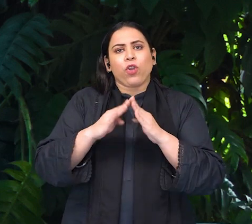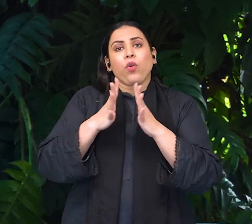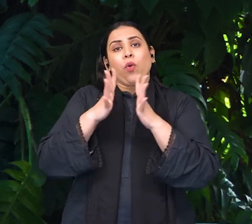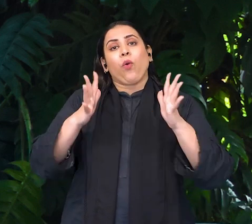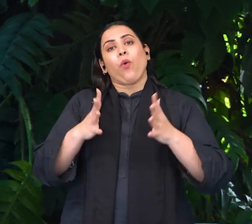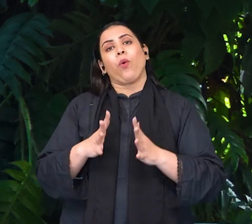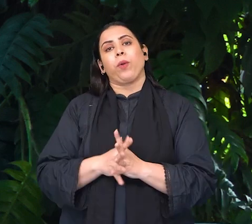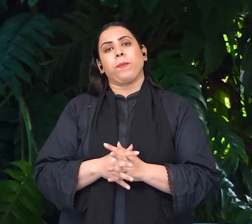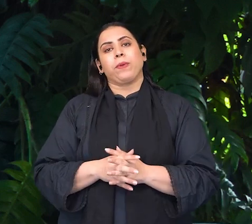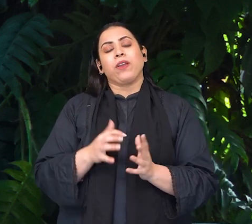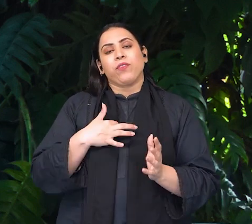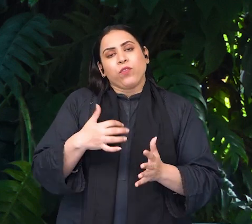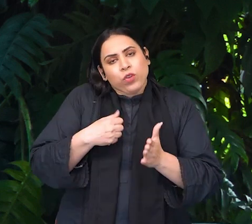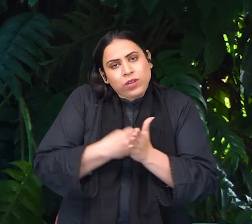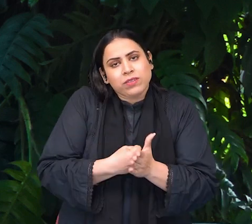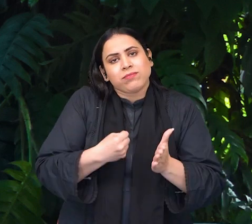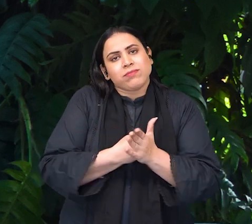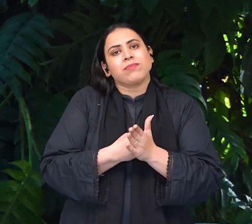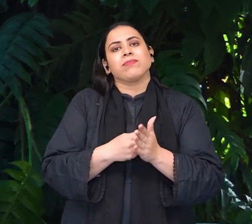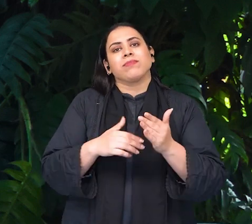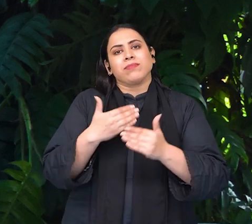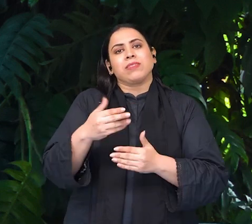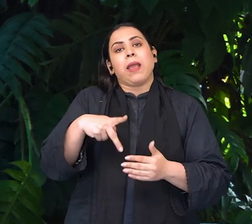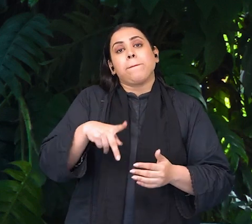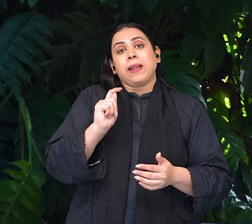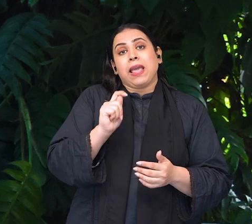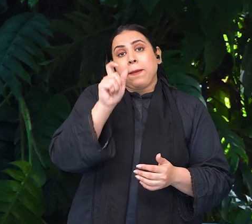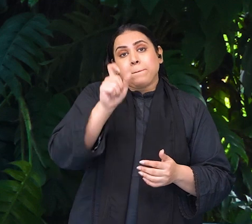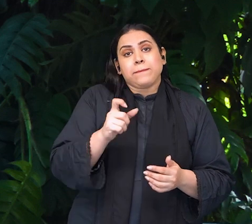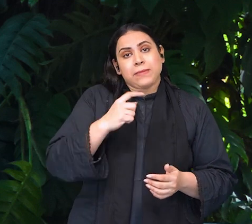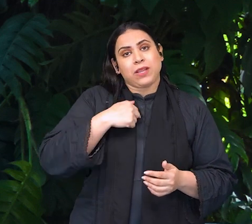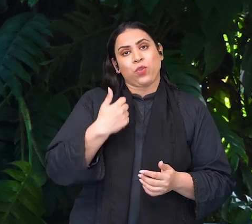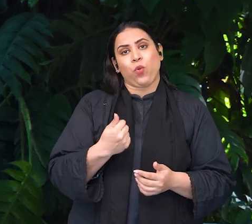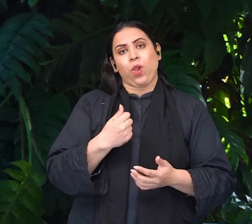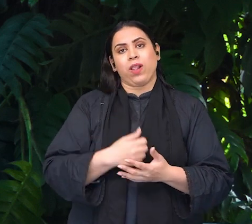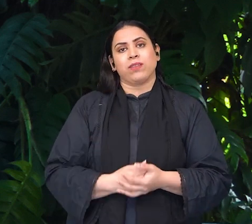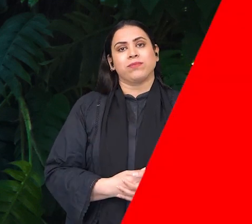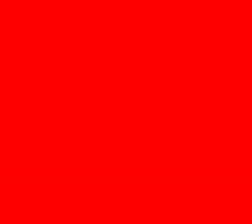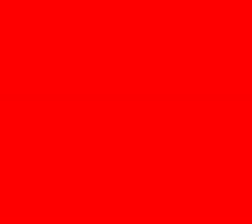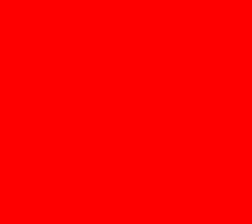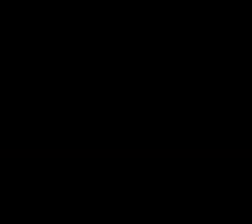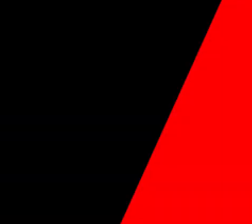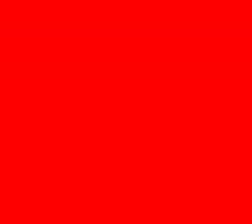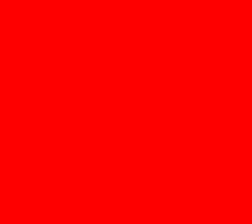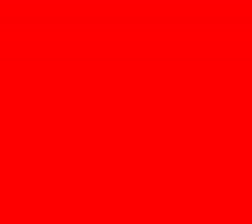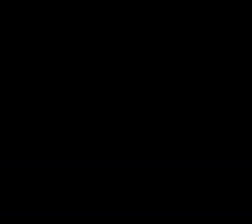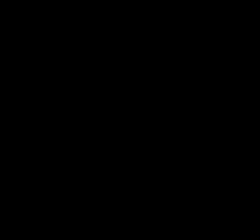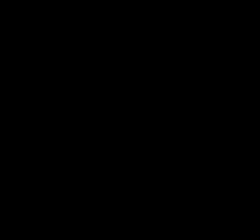owe this community a lot, and I would try to play my role as much as I can.